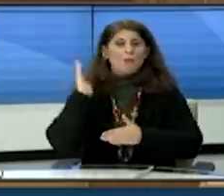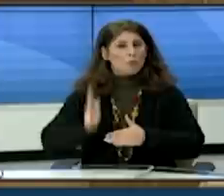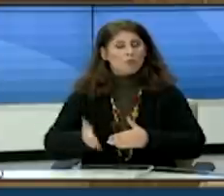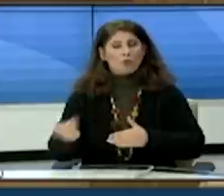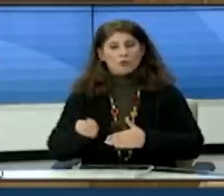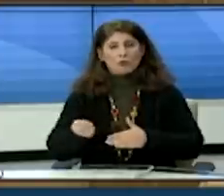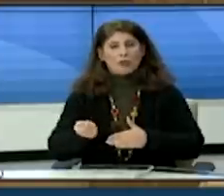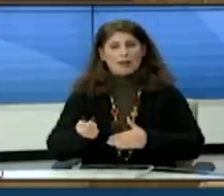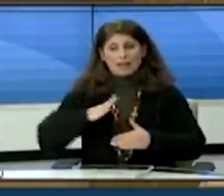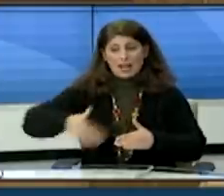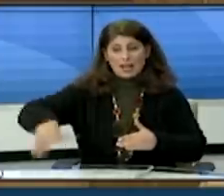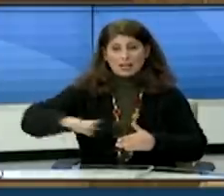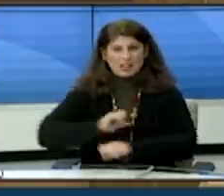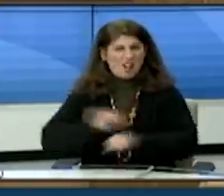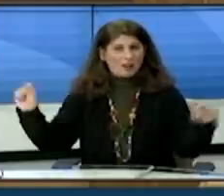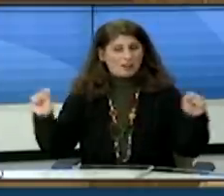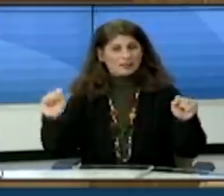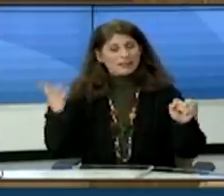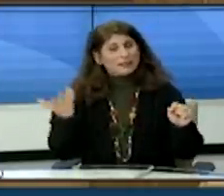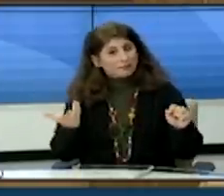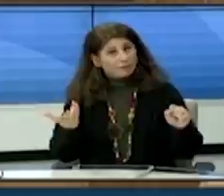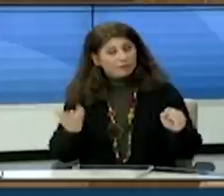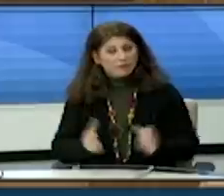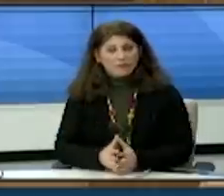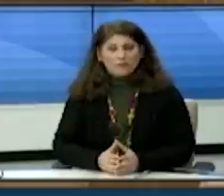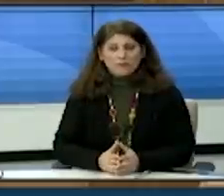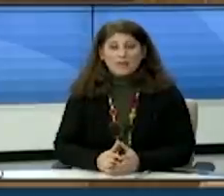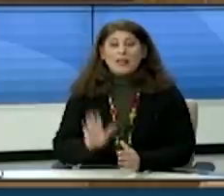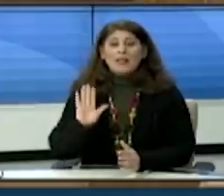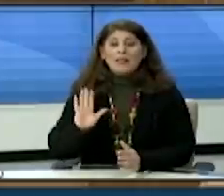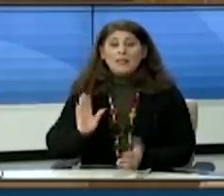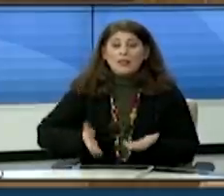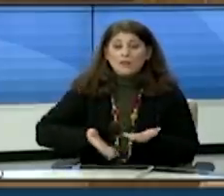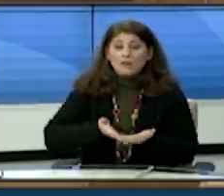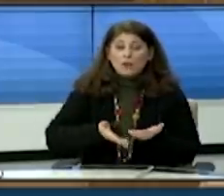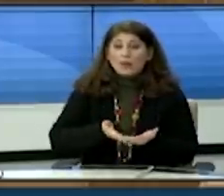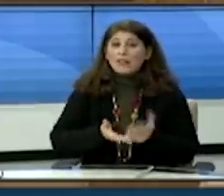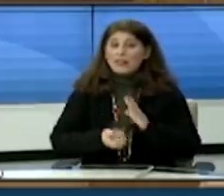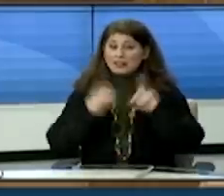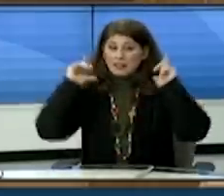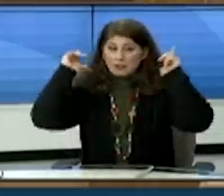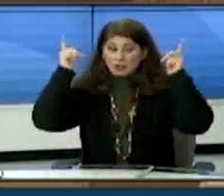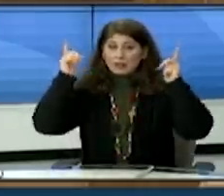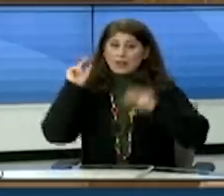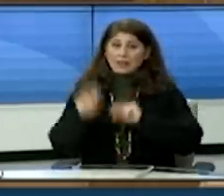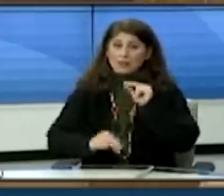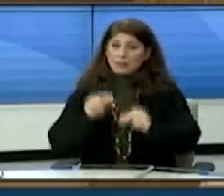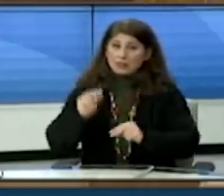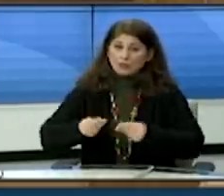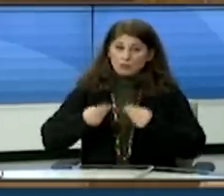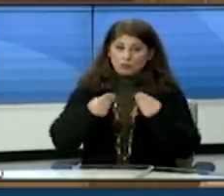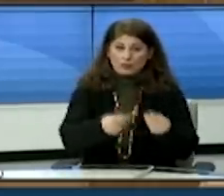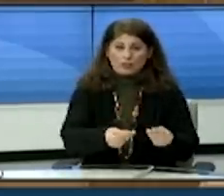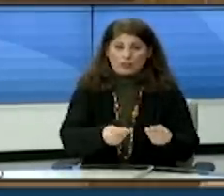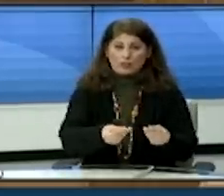δημιουργήσει η λαϊκή αγανάκτηση? Ή μήπως δεν είναι χέρι βοήθειας στη Νέα Δημοκρατία η ψήφος που της